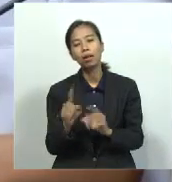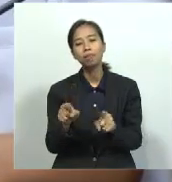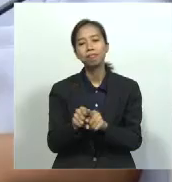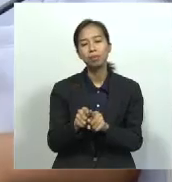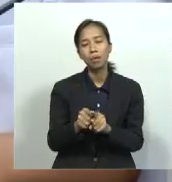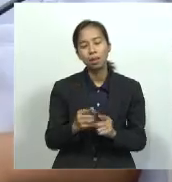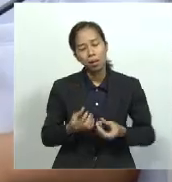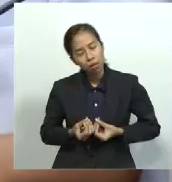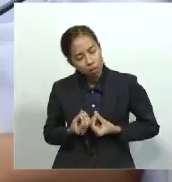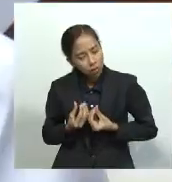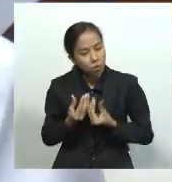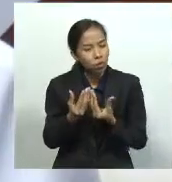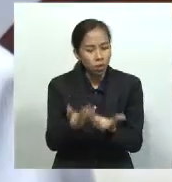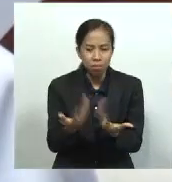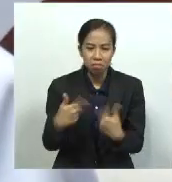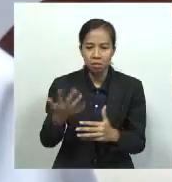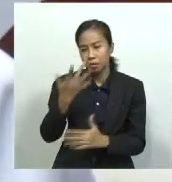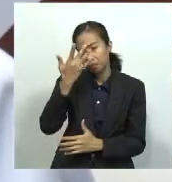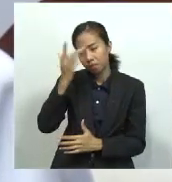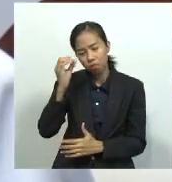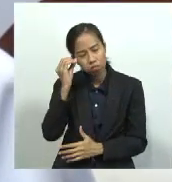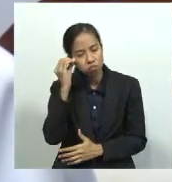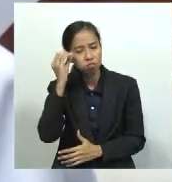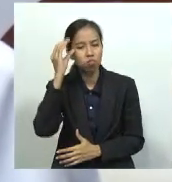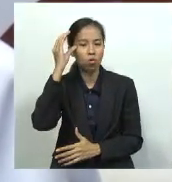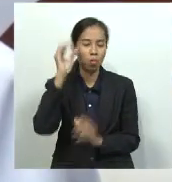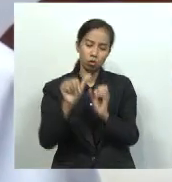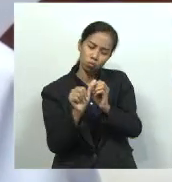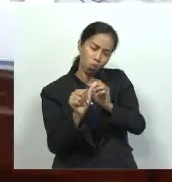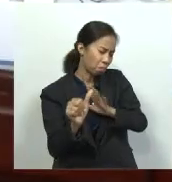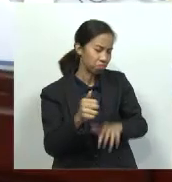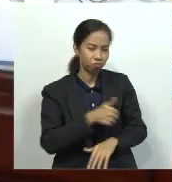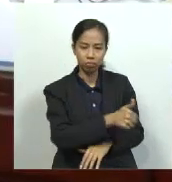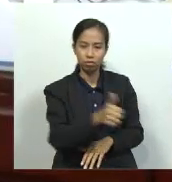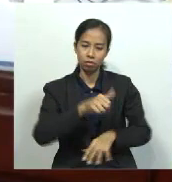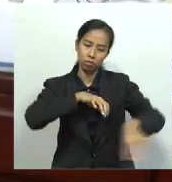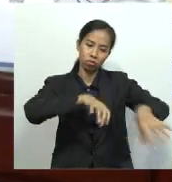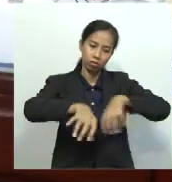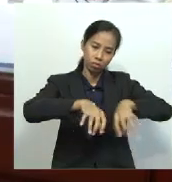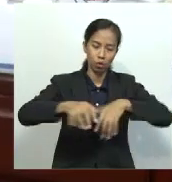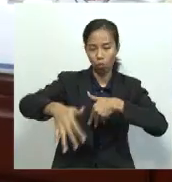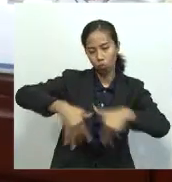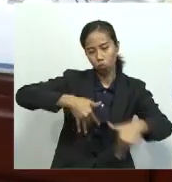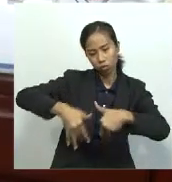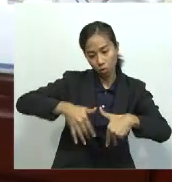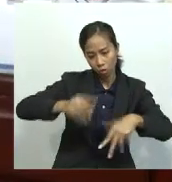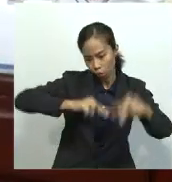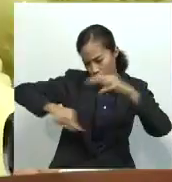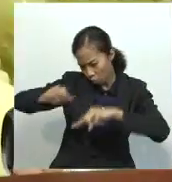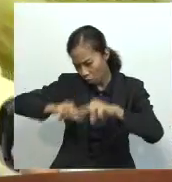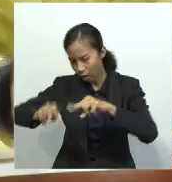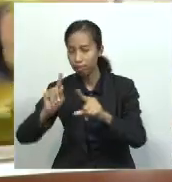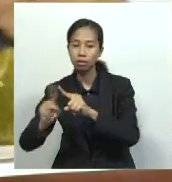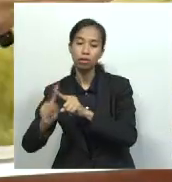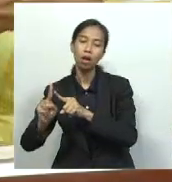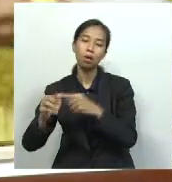ความเสียสละใฝ่รู้ในด้านวิชาการมีความเป็นผู้นำที่ดีในด้านการบริหารจัดการชุมชนแบบครอบคลุมรวม